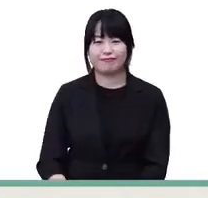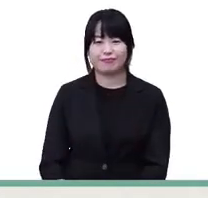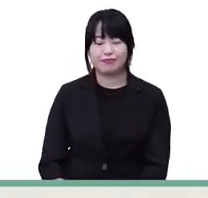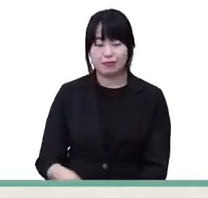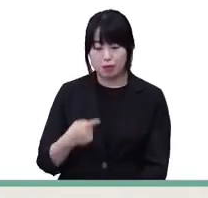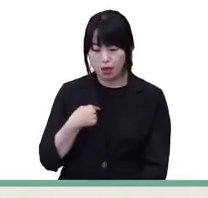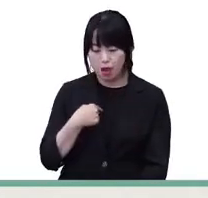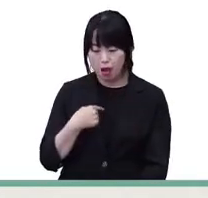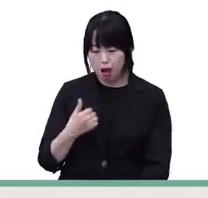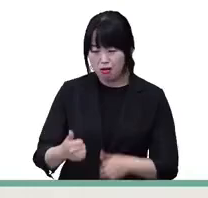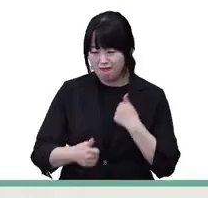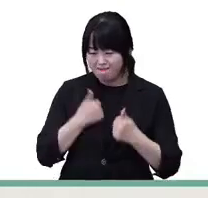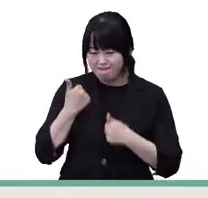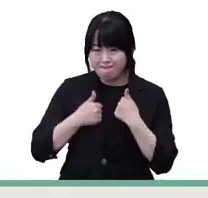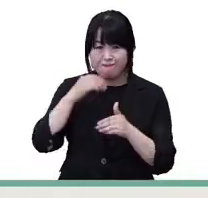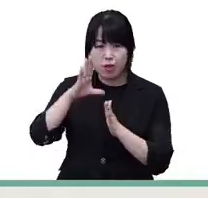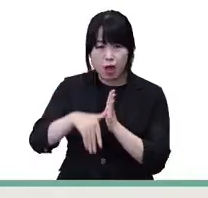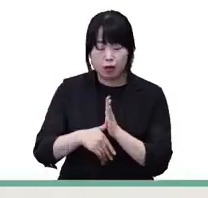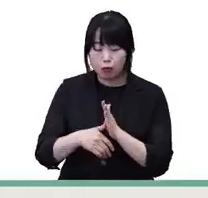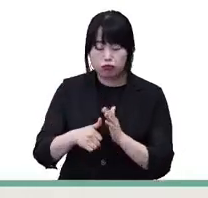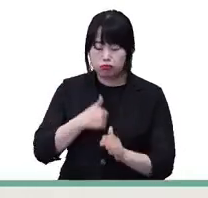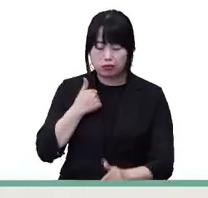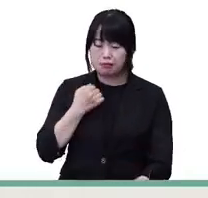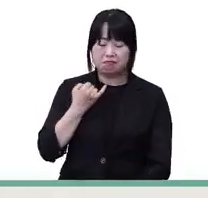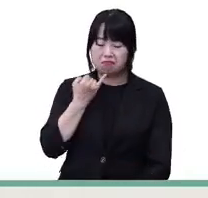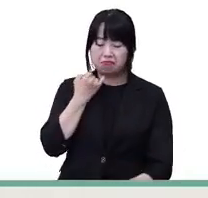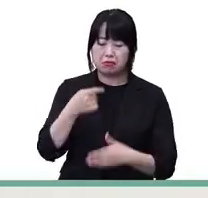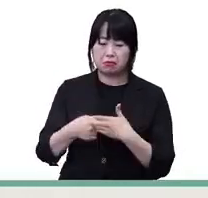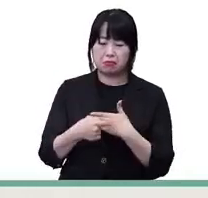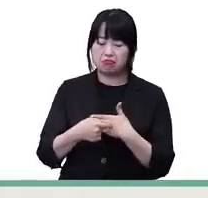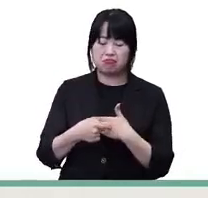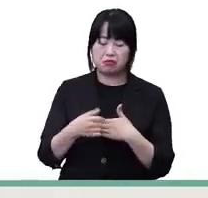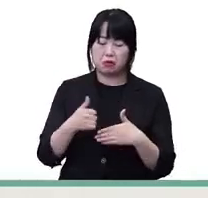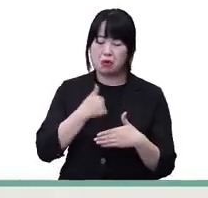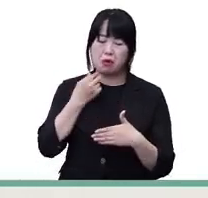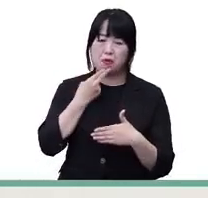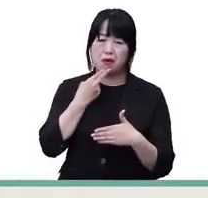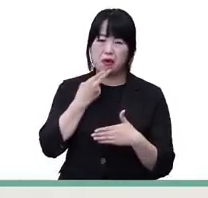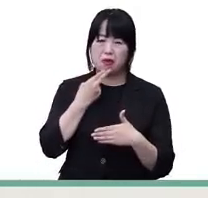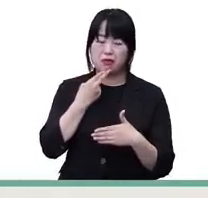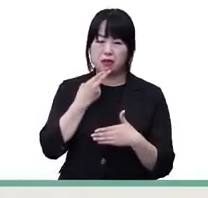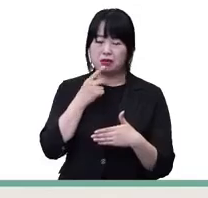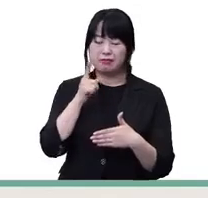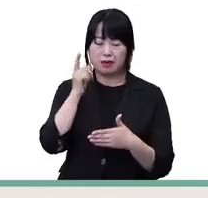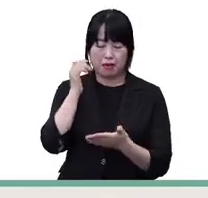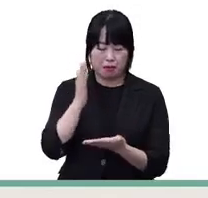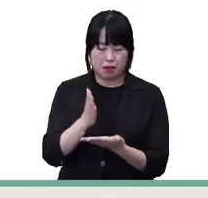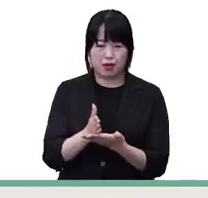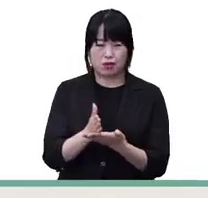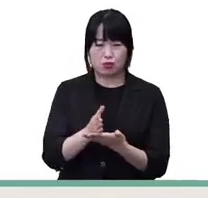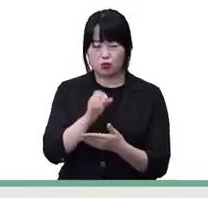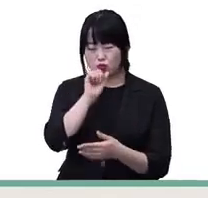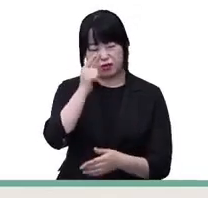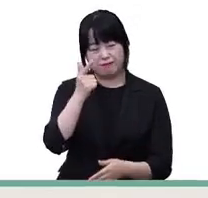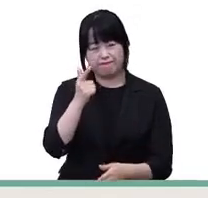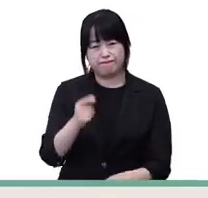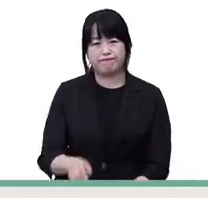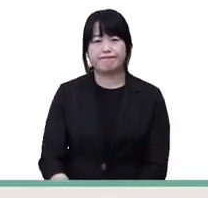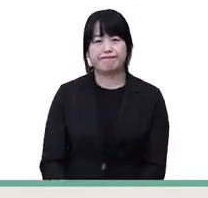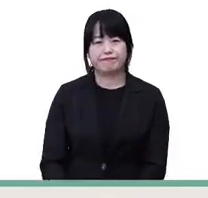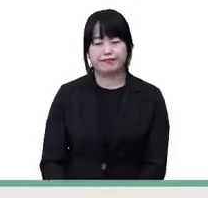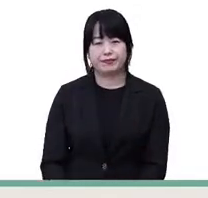내가 화가 났는데도 나 화 안 났어 이렇게 이야기를 하면요, 이중 메시지가 아이들한테 전달이